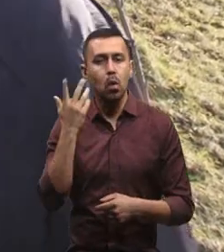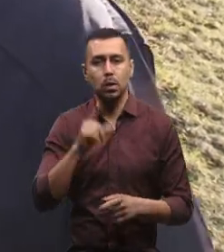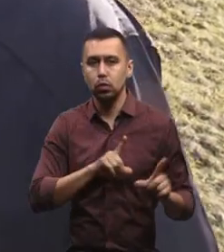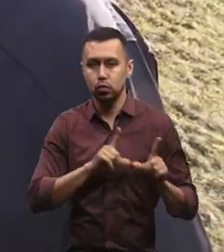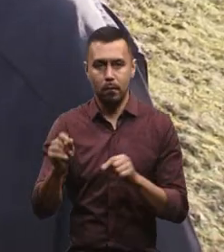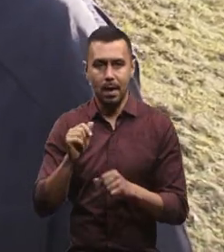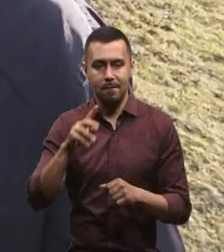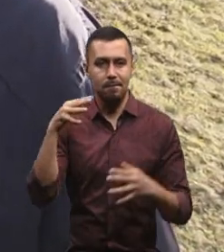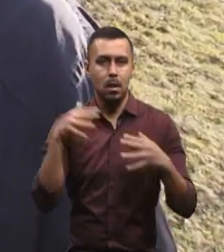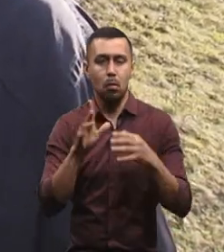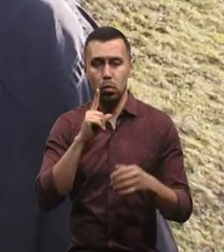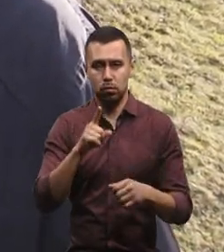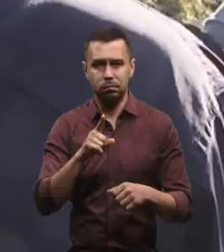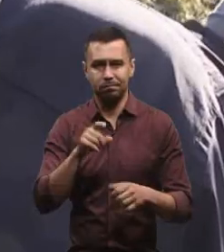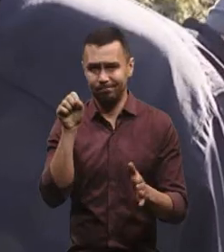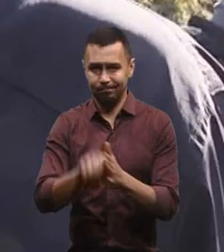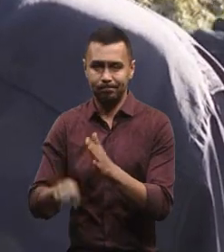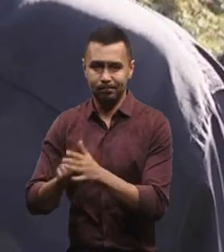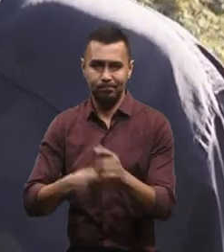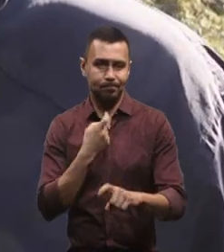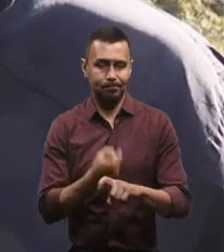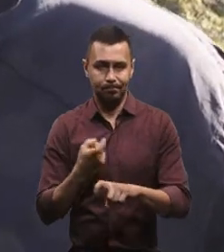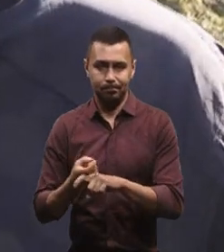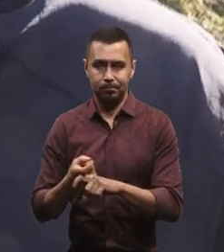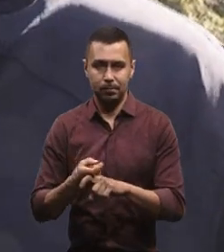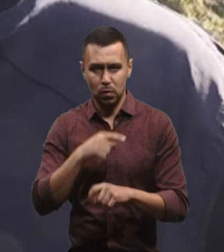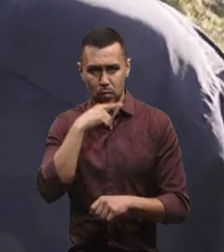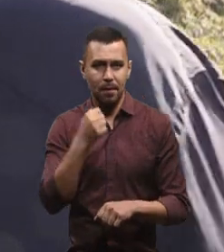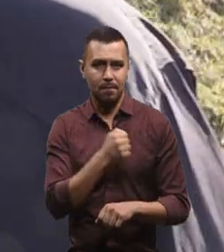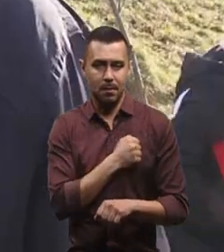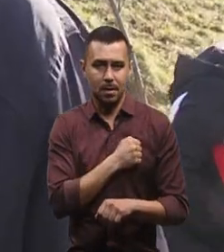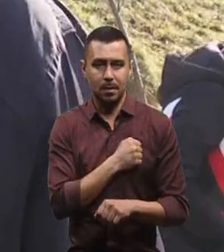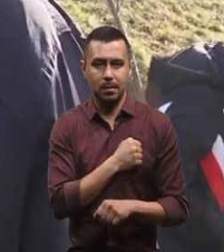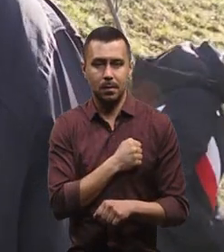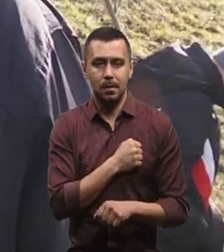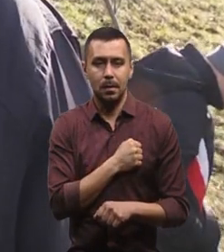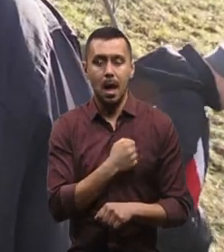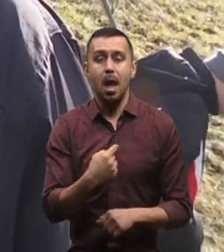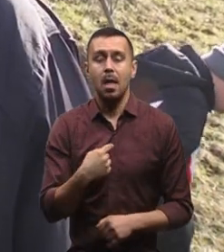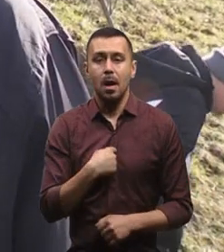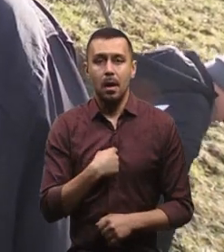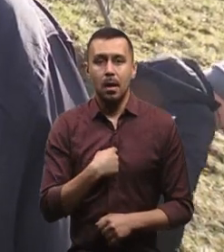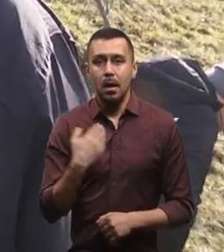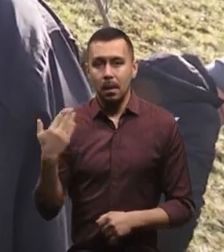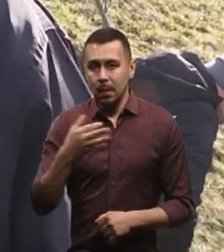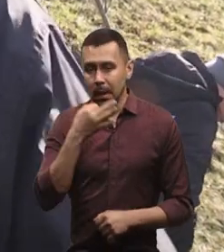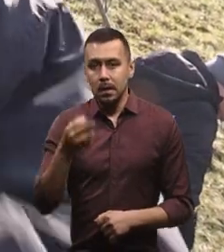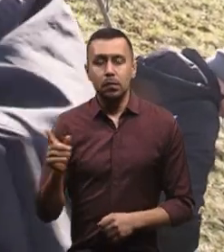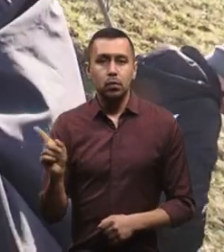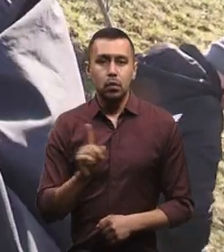Казав, що буду бити гадів. І казав, що доб'ємо. А я йому казав, що